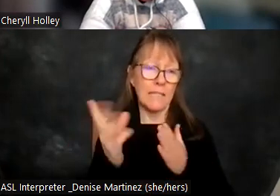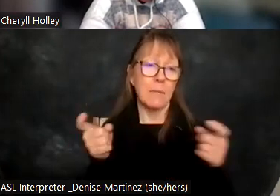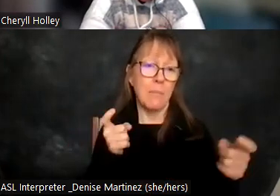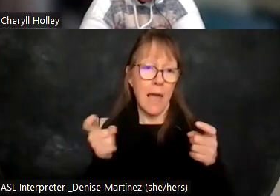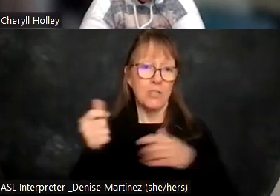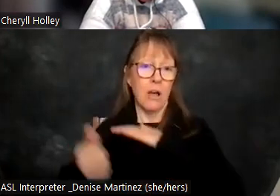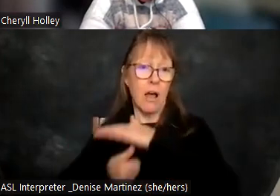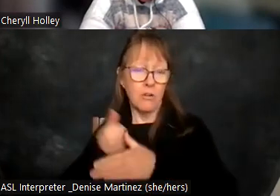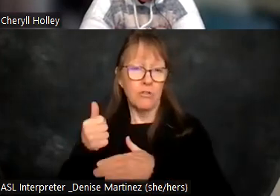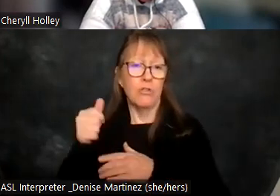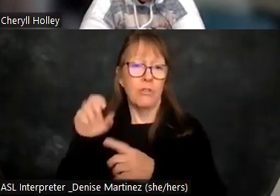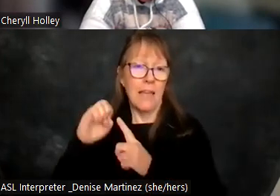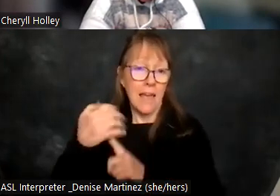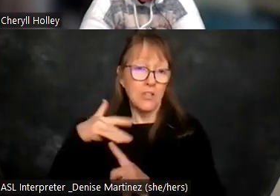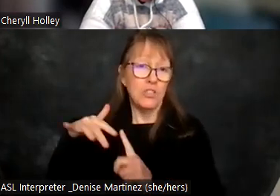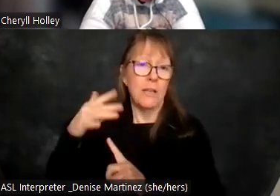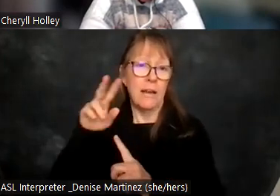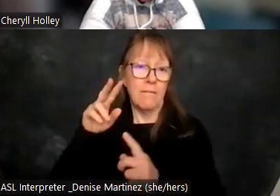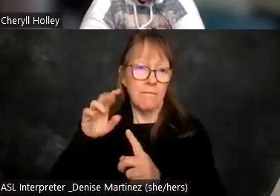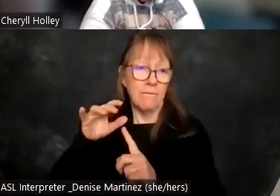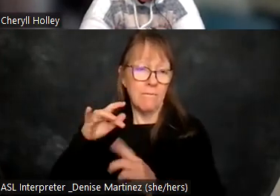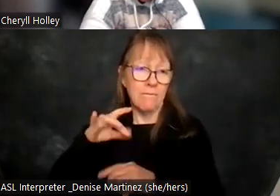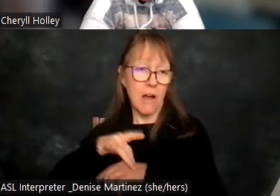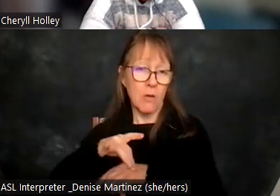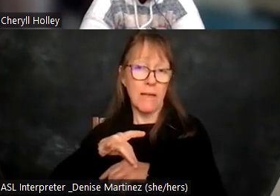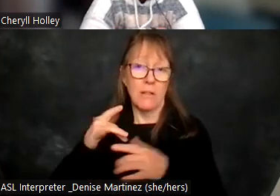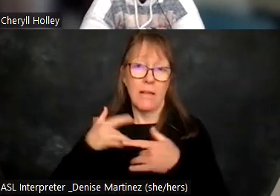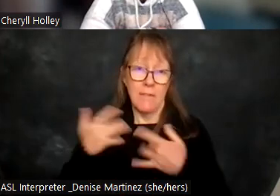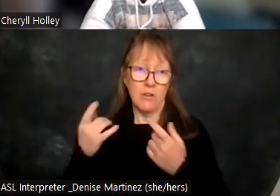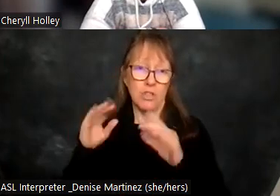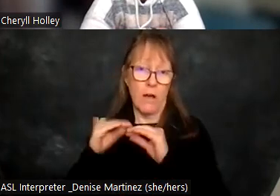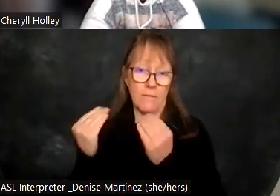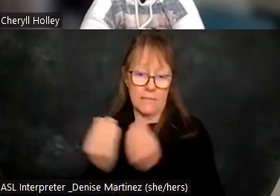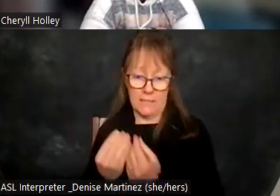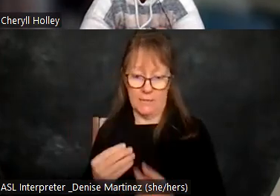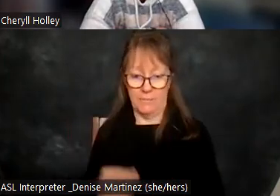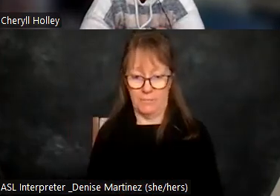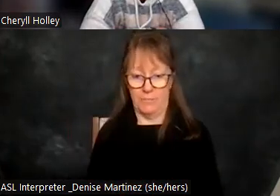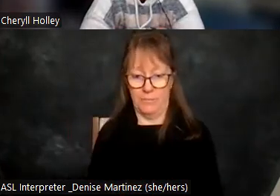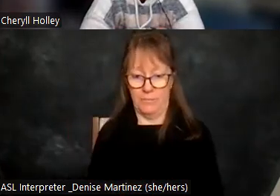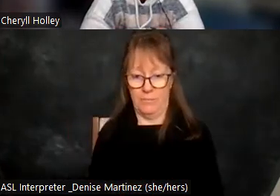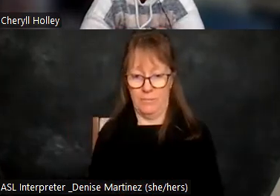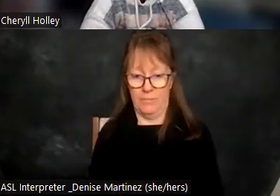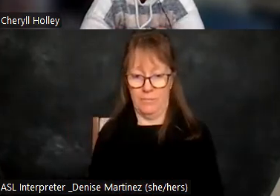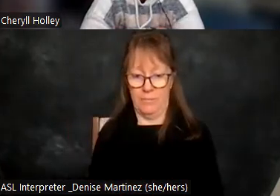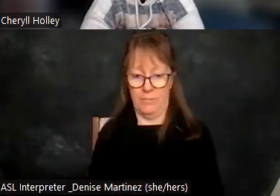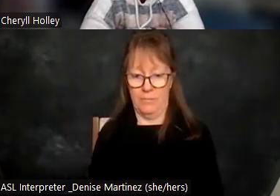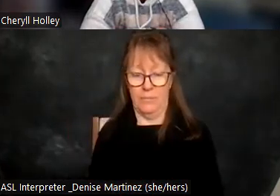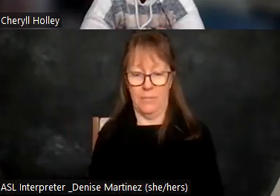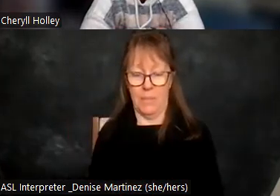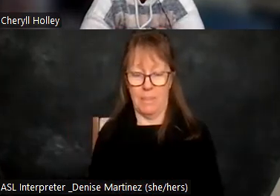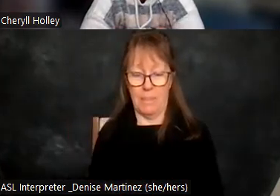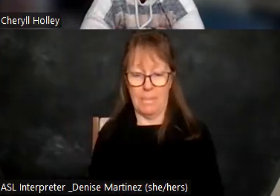Office changement of Energy climat, and Environmental Affairs. avec énergie, environnement à faire. So this